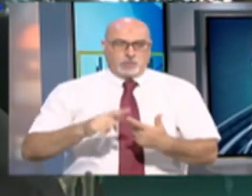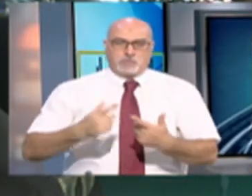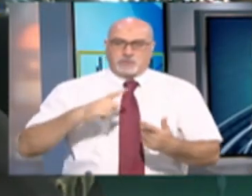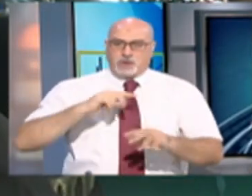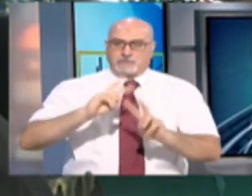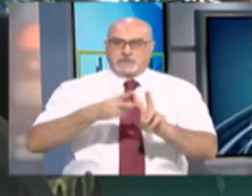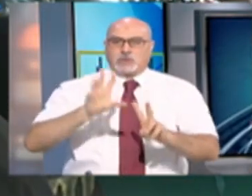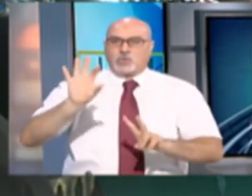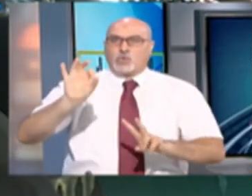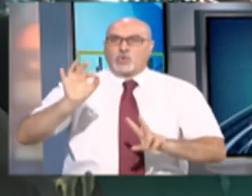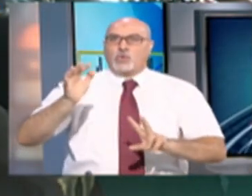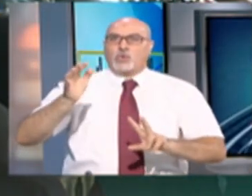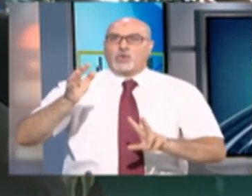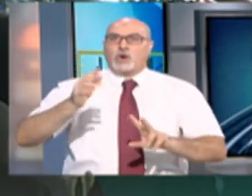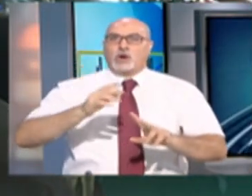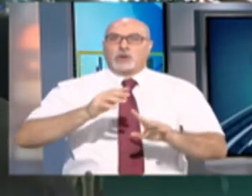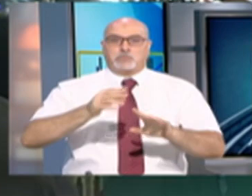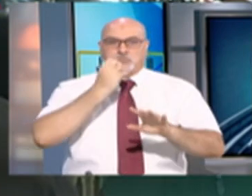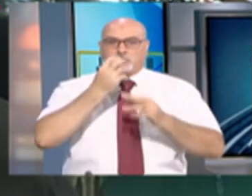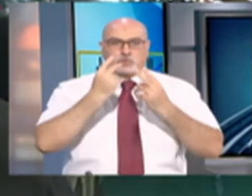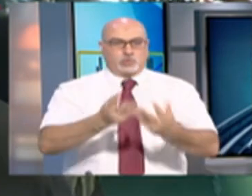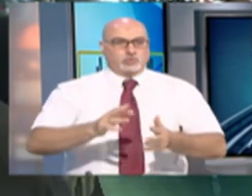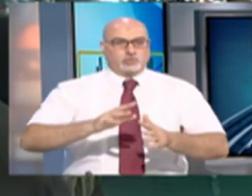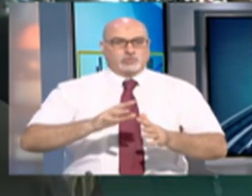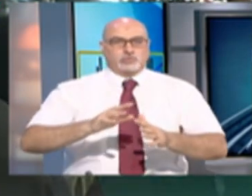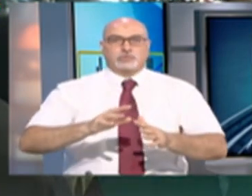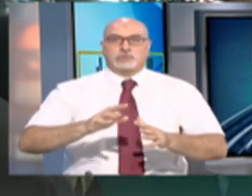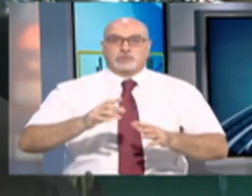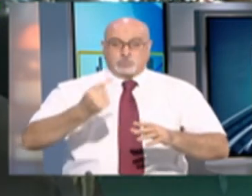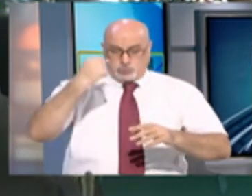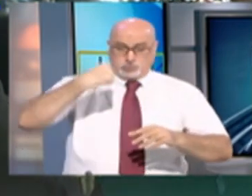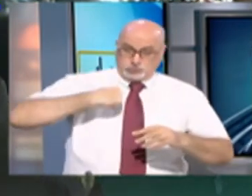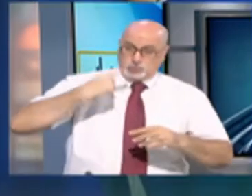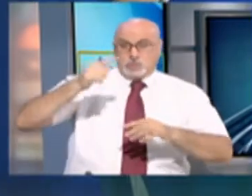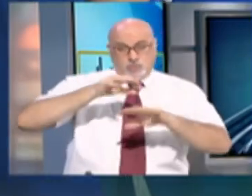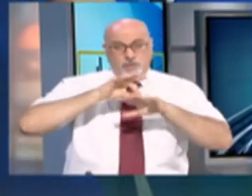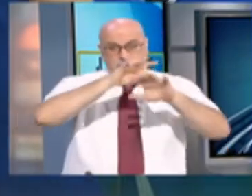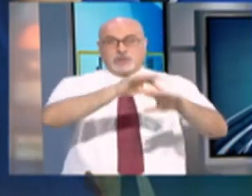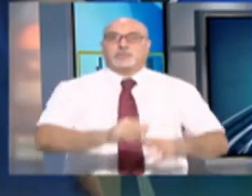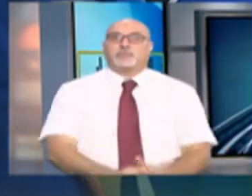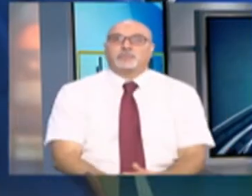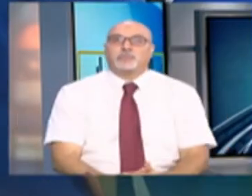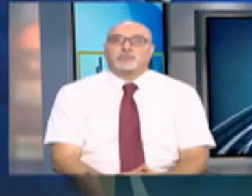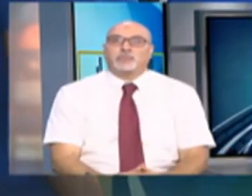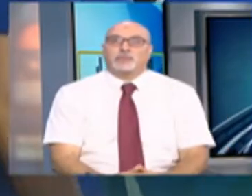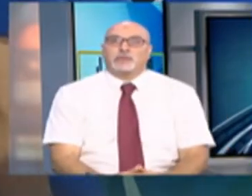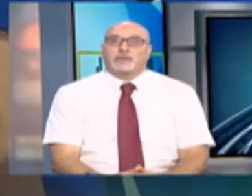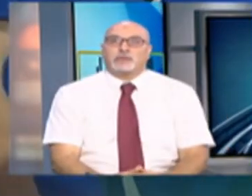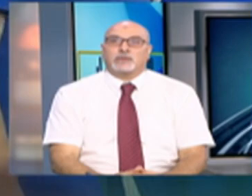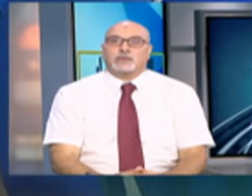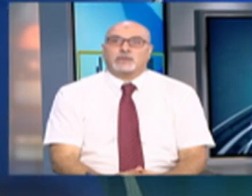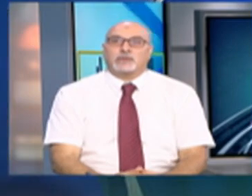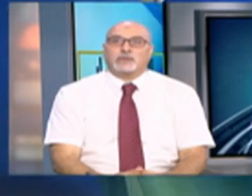وهران، ووهران الباهيه، وان شاء الله تكون باهيه علينا وعلى الضياف تاعنا ان شاء الله. ونشوفوا بلادنا في